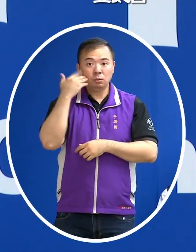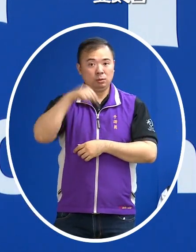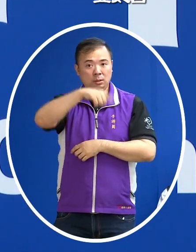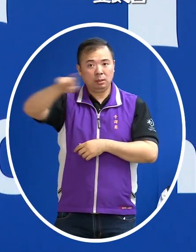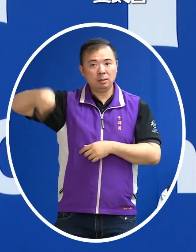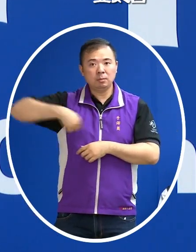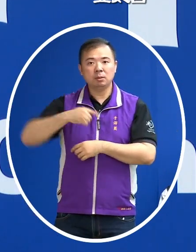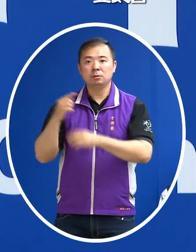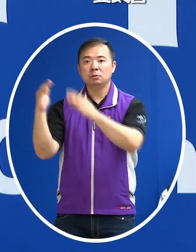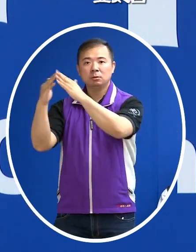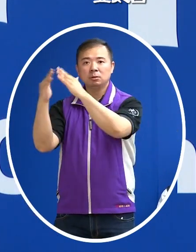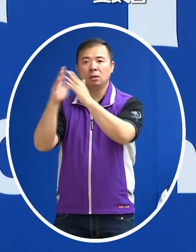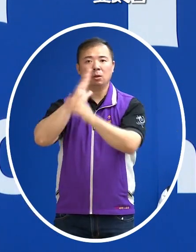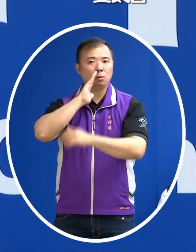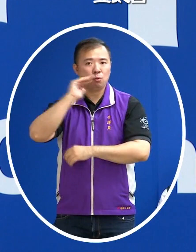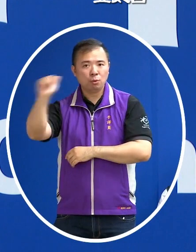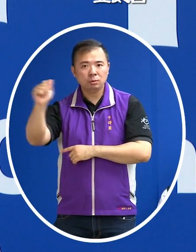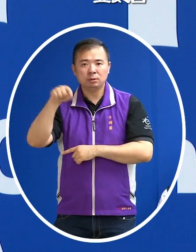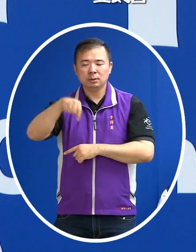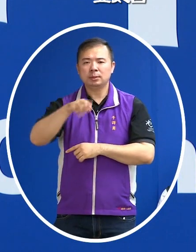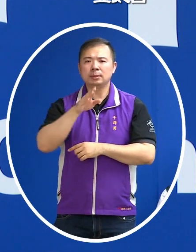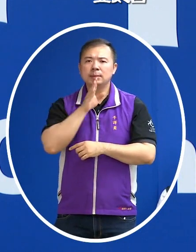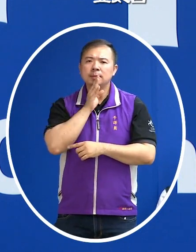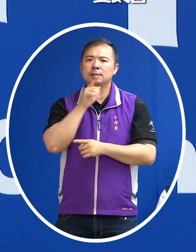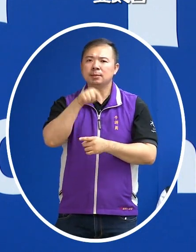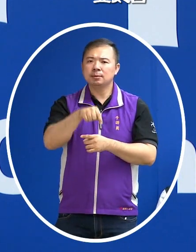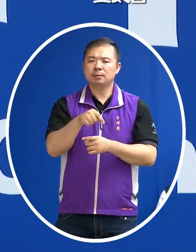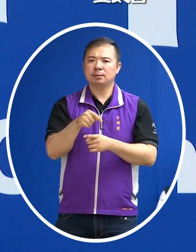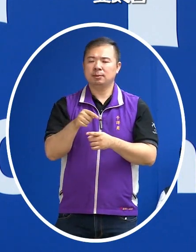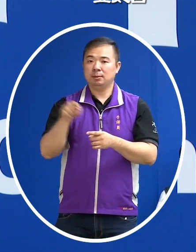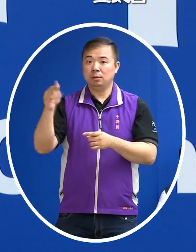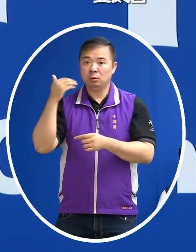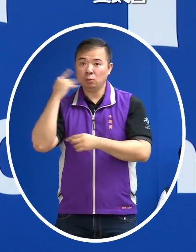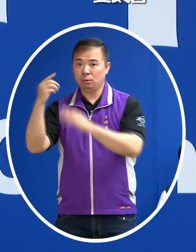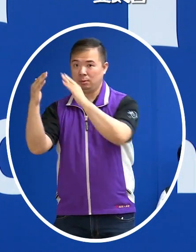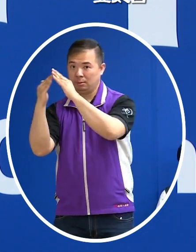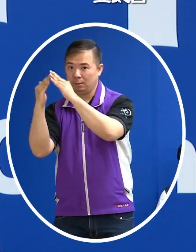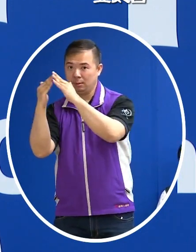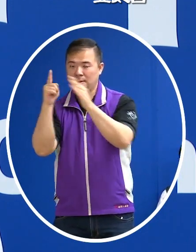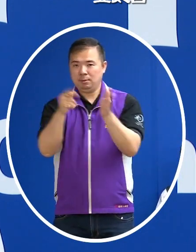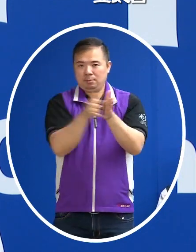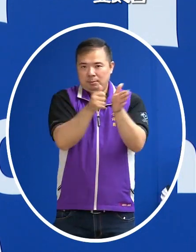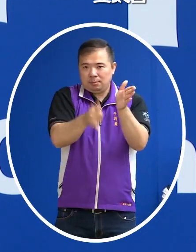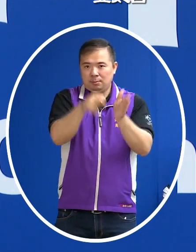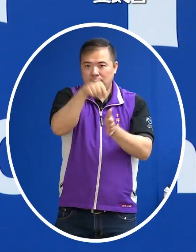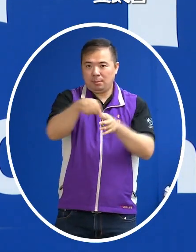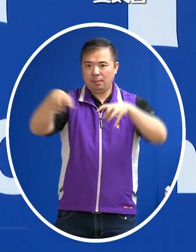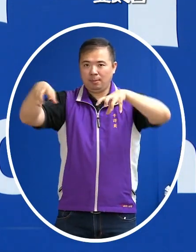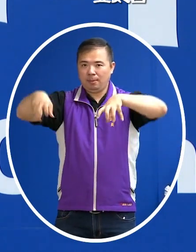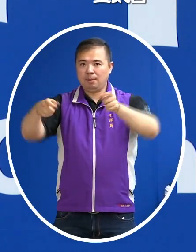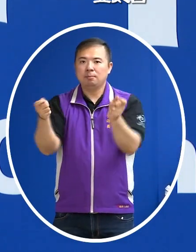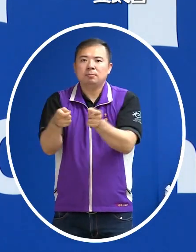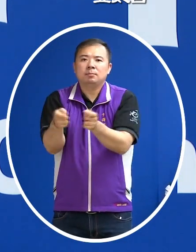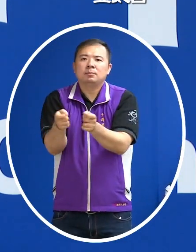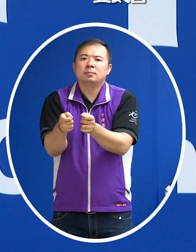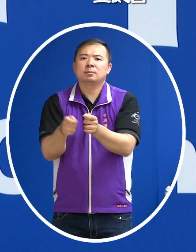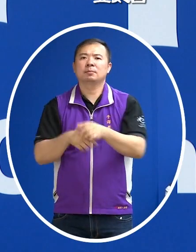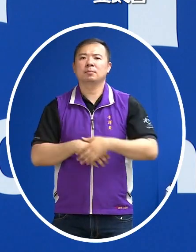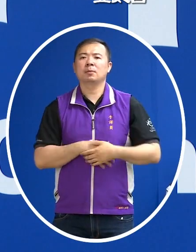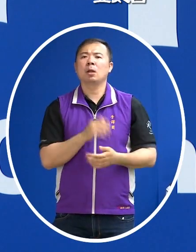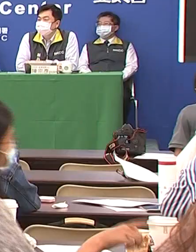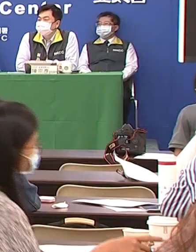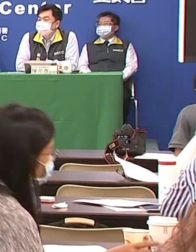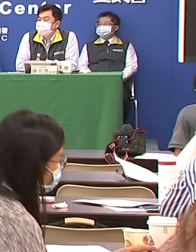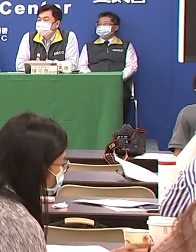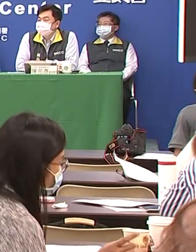在最近他们可以步行回家的一个位置，而这个位置的选地是避免人潮